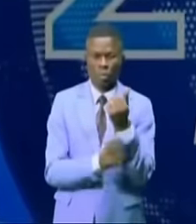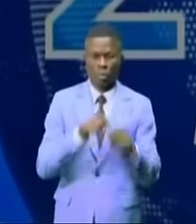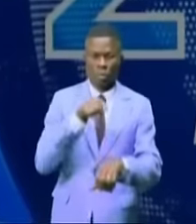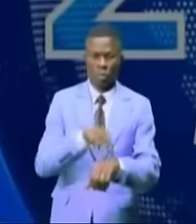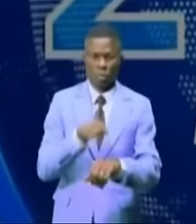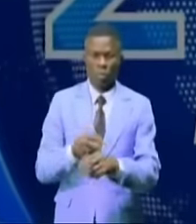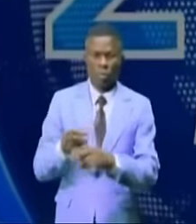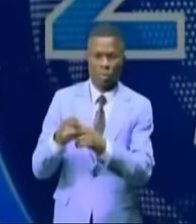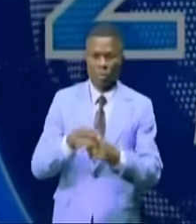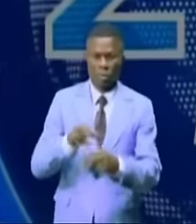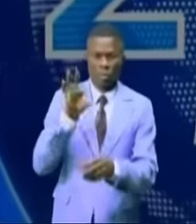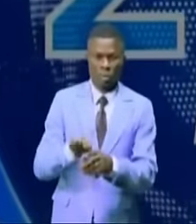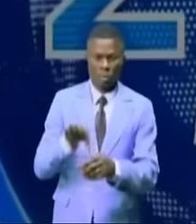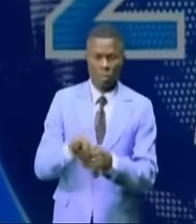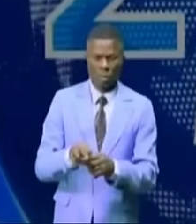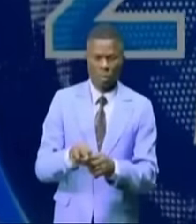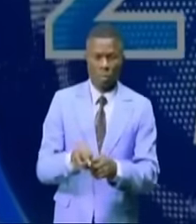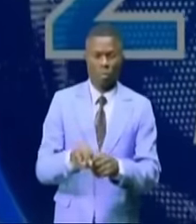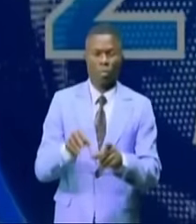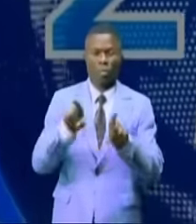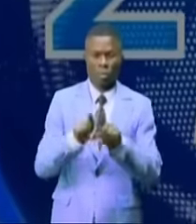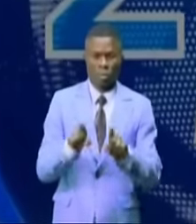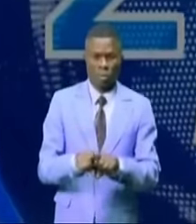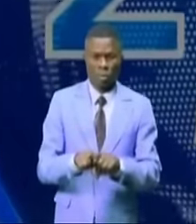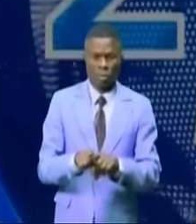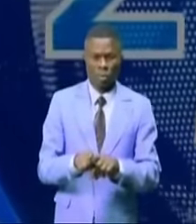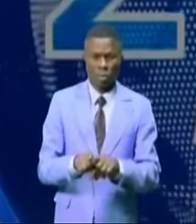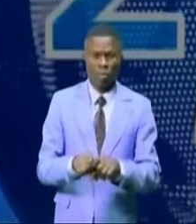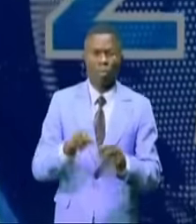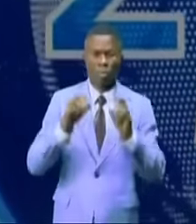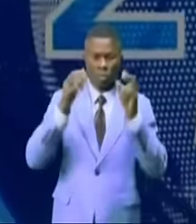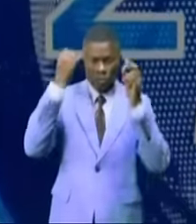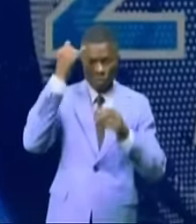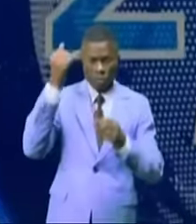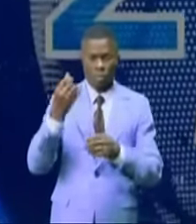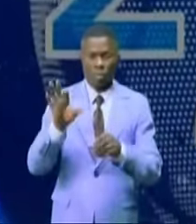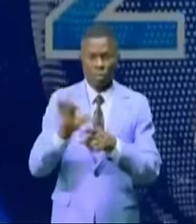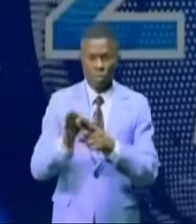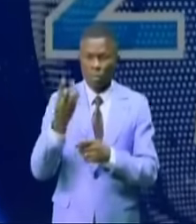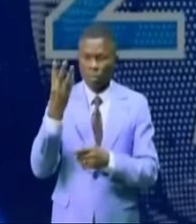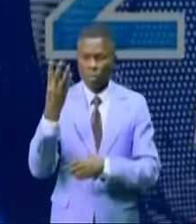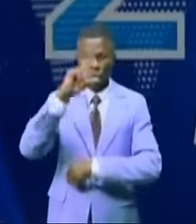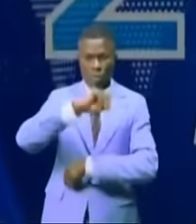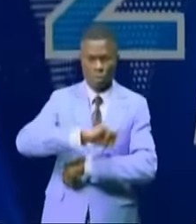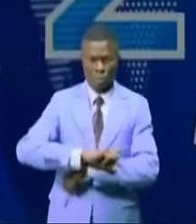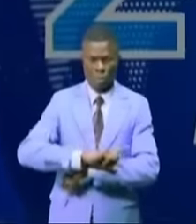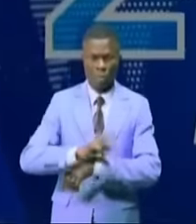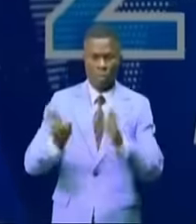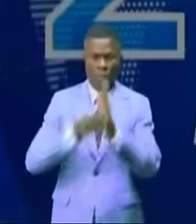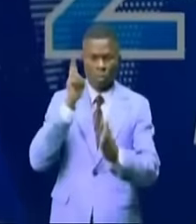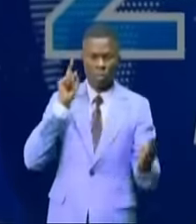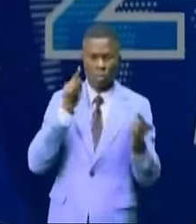la sécurisation des élections. Et bien, c'est le contextuel de l'atelier de 4 jours qui s'est tenu du 12 au 15 décembre à